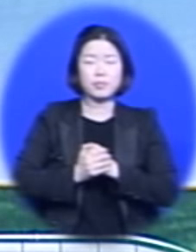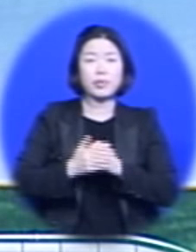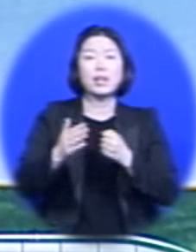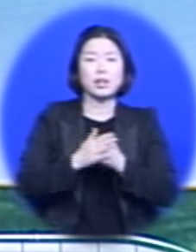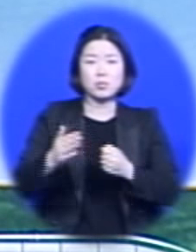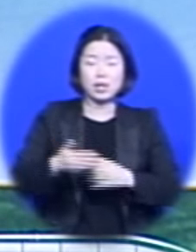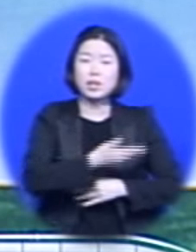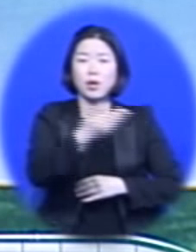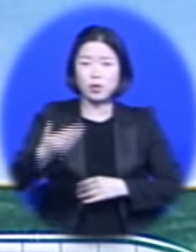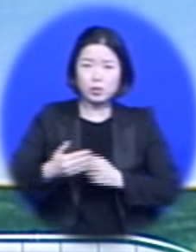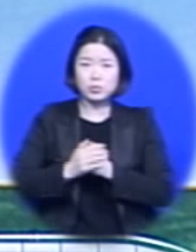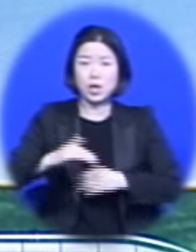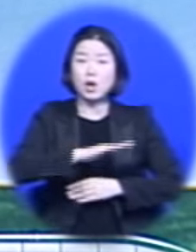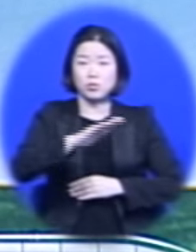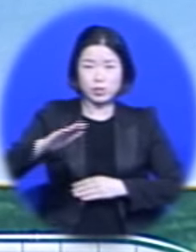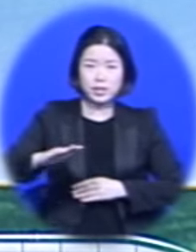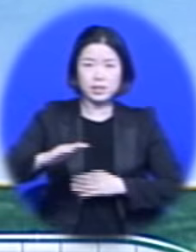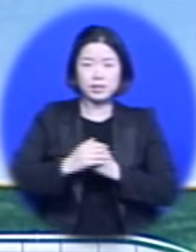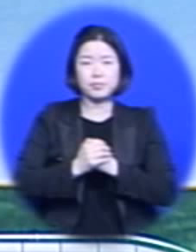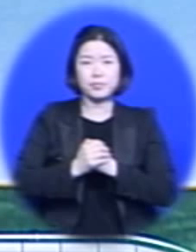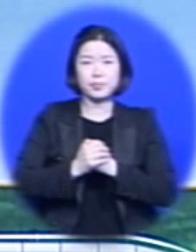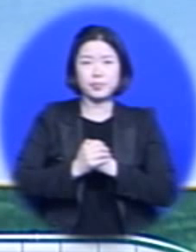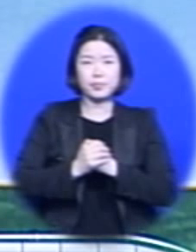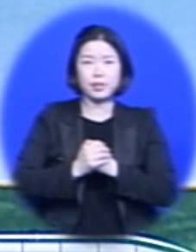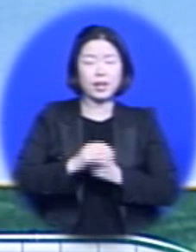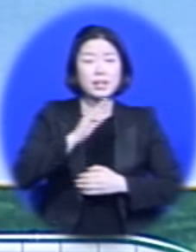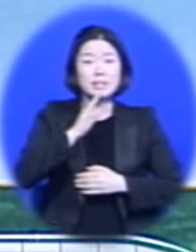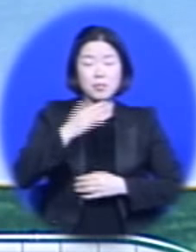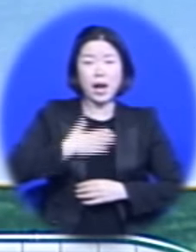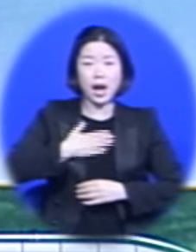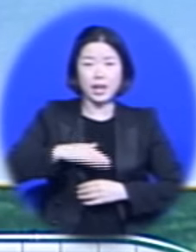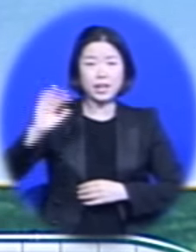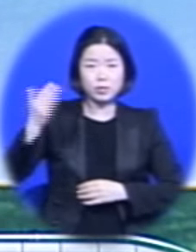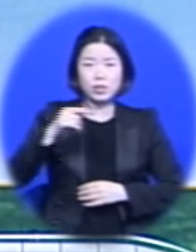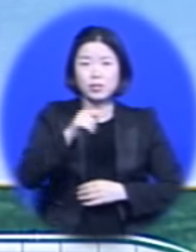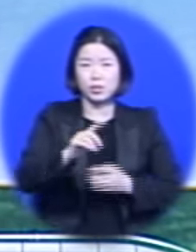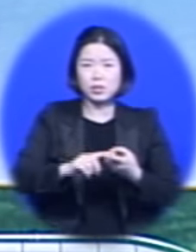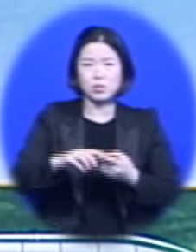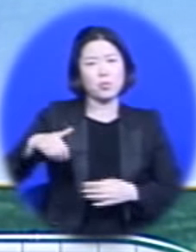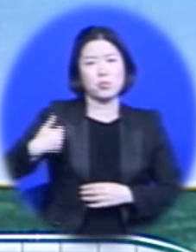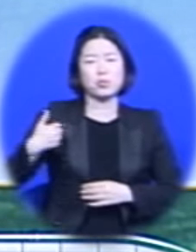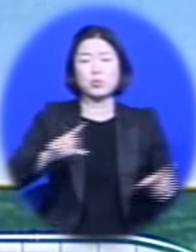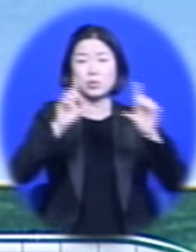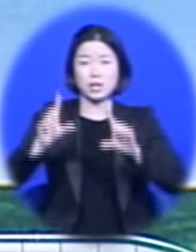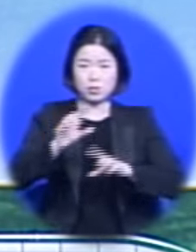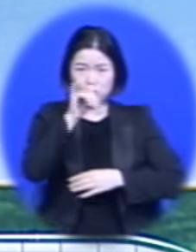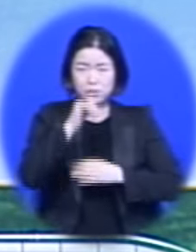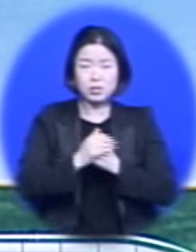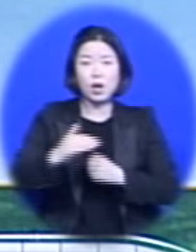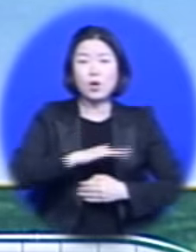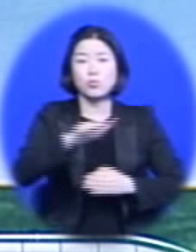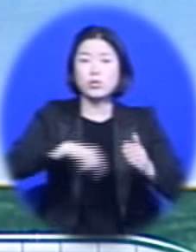그러니 여러분, 우리는 정말 알아야 할 것을 모르고 살아요. 우리